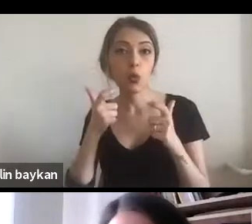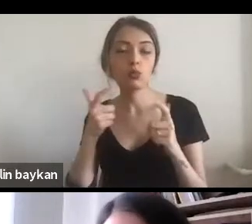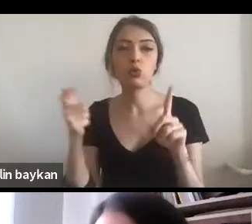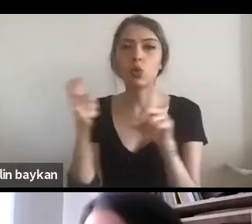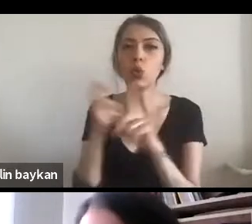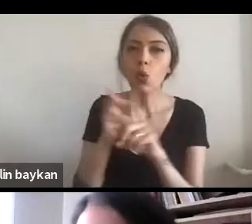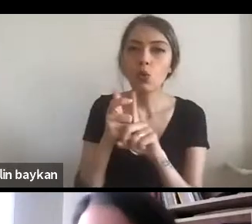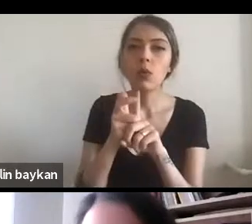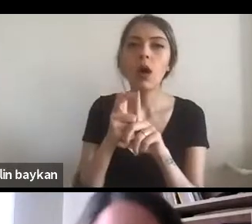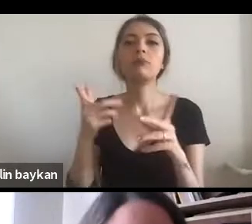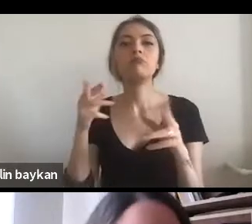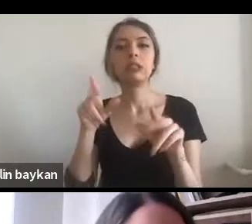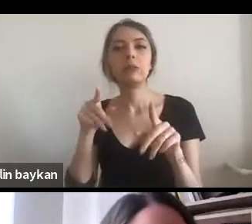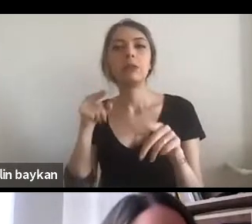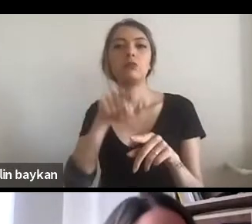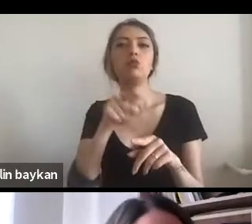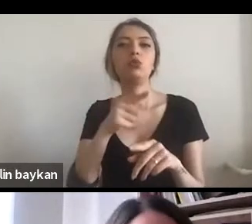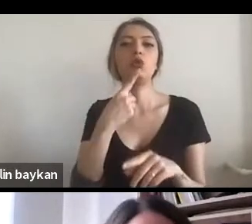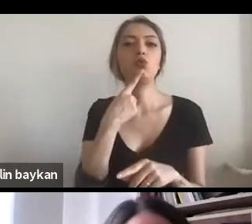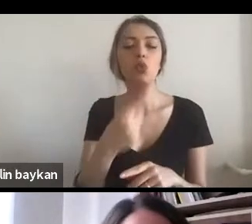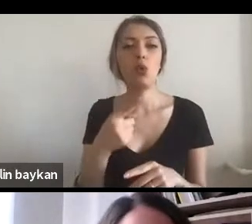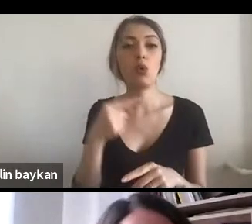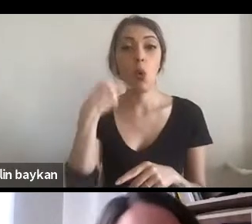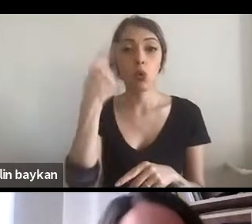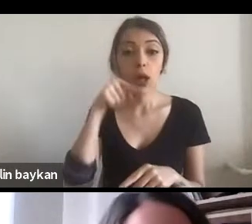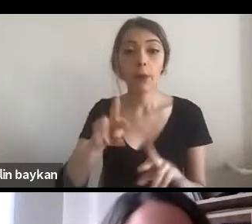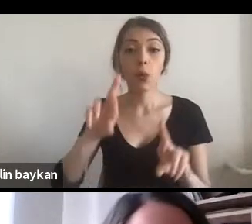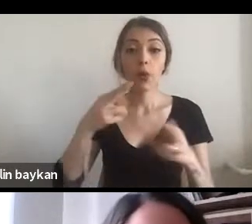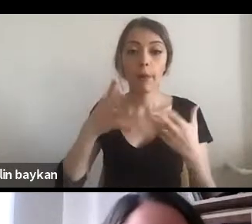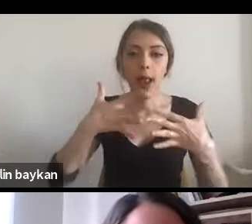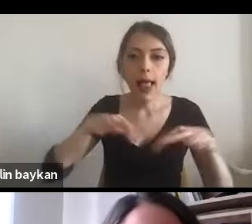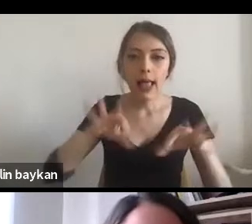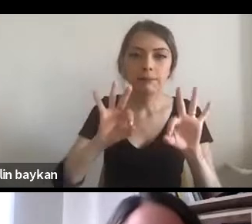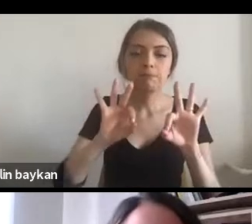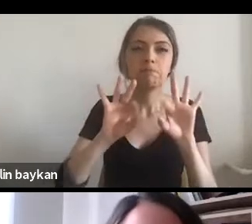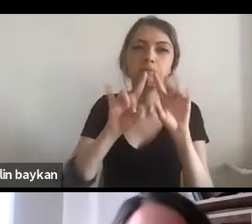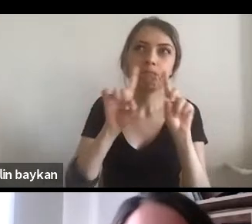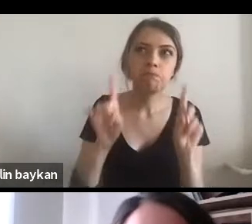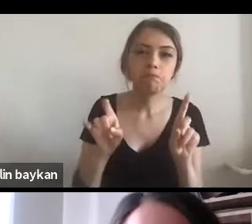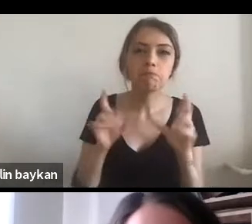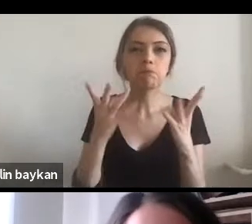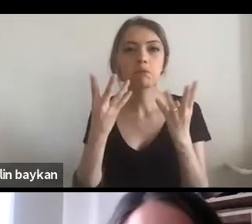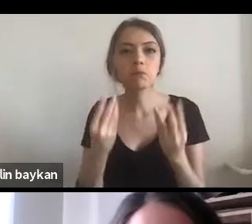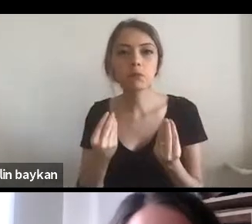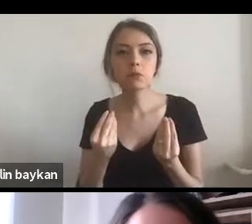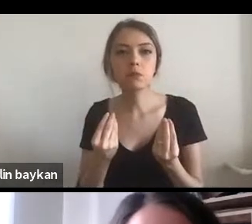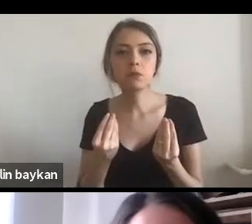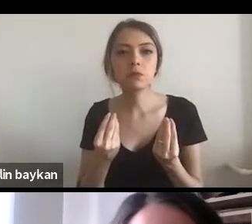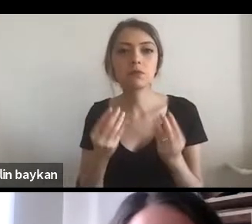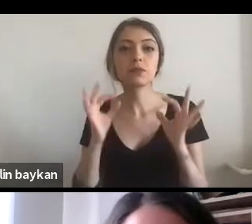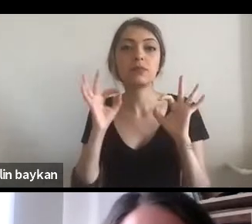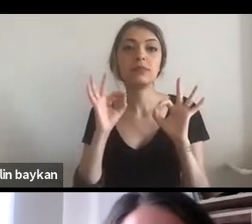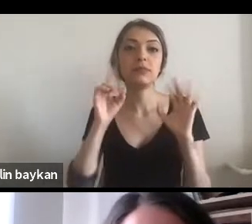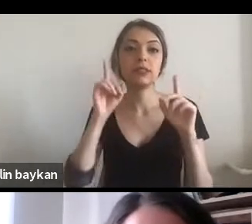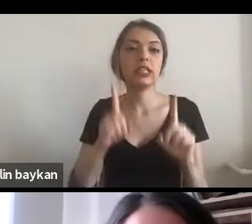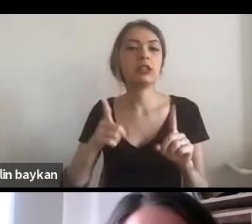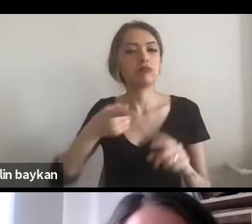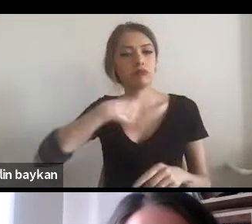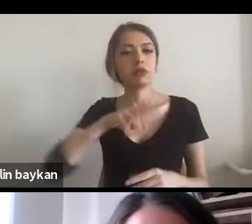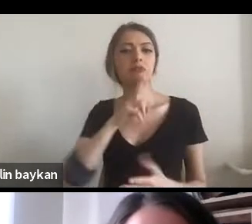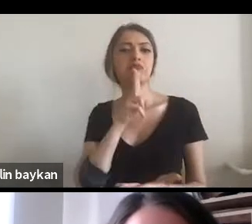izlenmesinden bahsediyoruz. O nedenle bu raporu hazırlayabilir miyiz diye düşününce ilk başta iş tereddüt etmeden hazırlarız